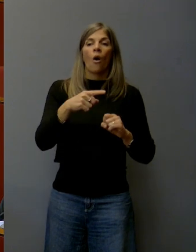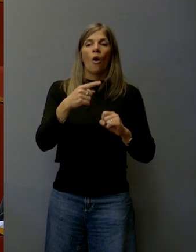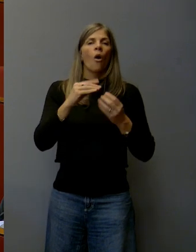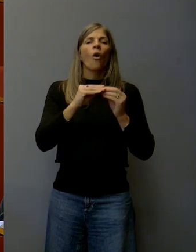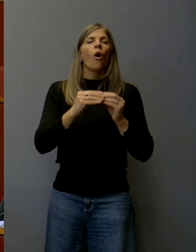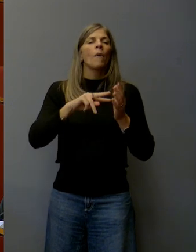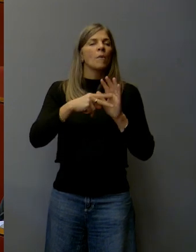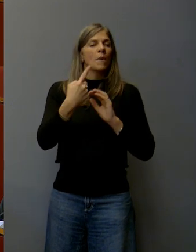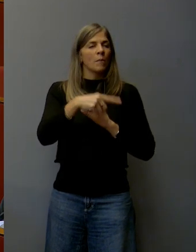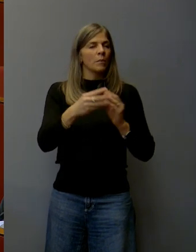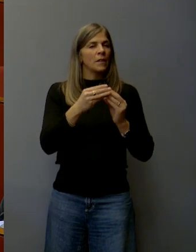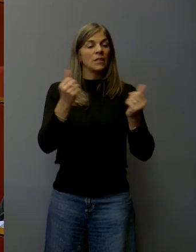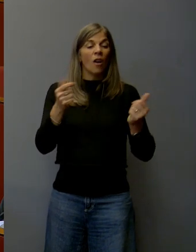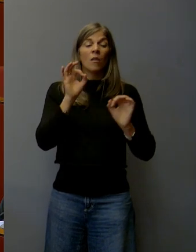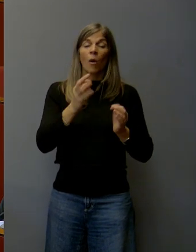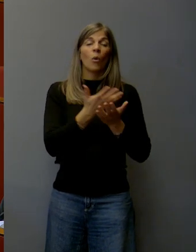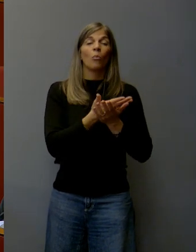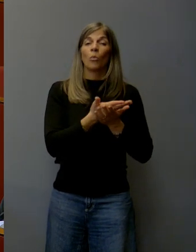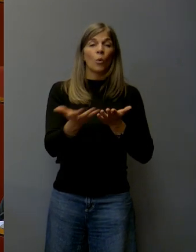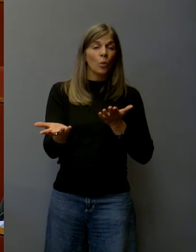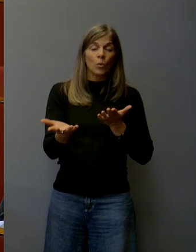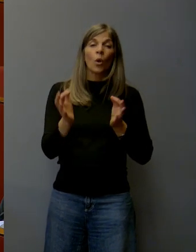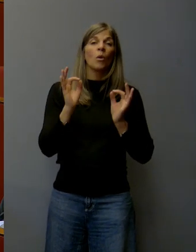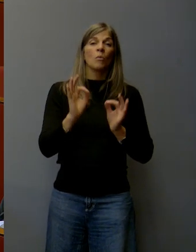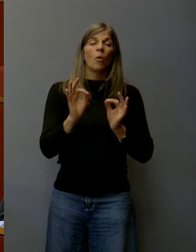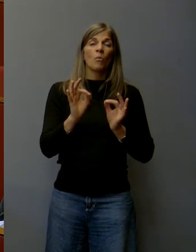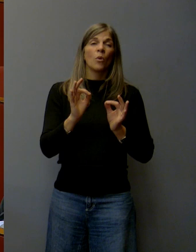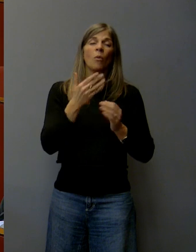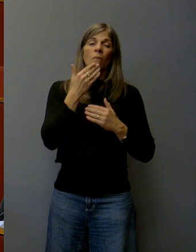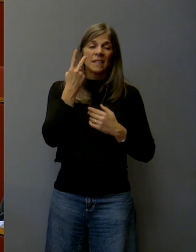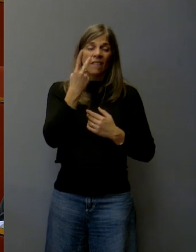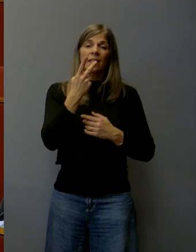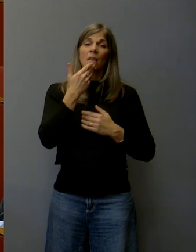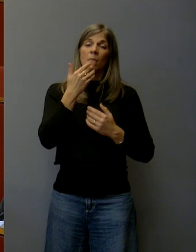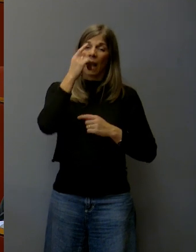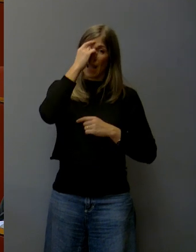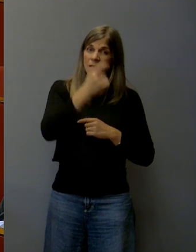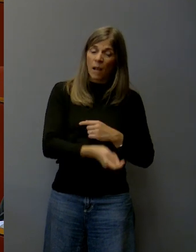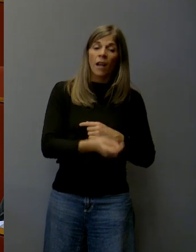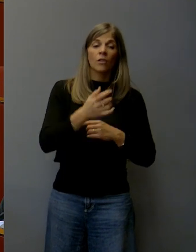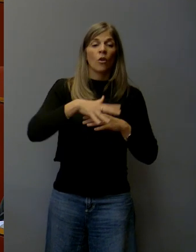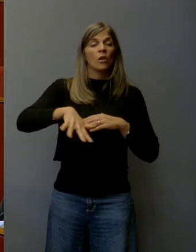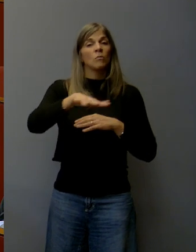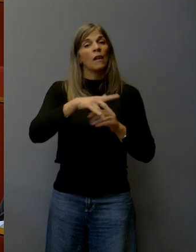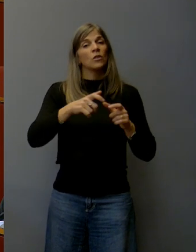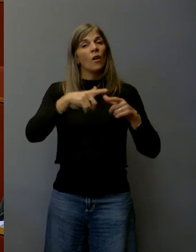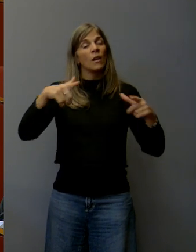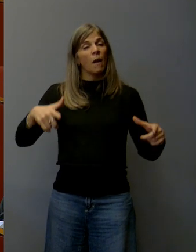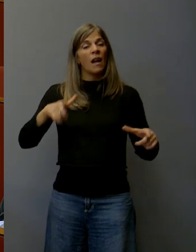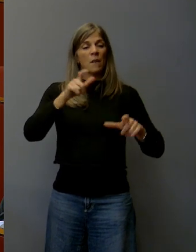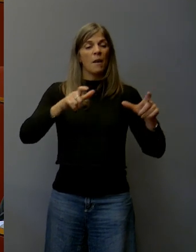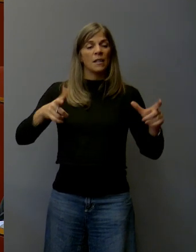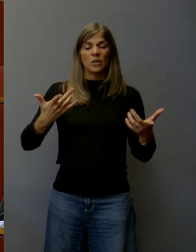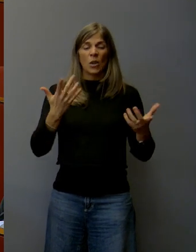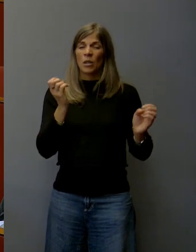brutto è profondamente irrispettoso deturpa gli spazi urbani delle persone